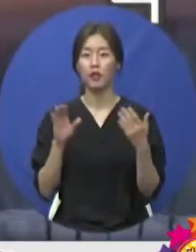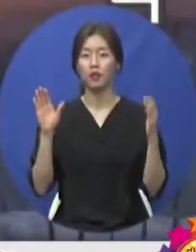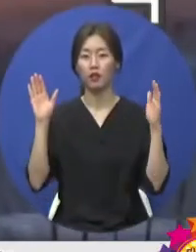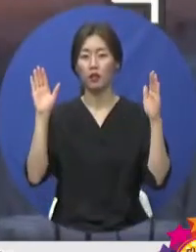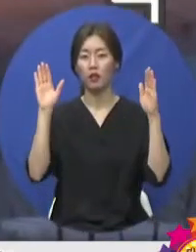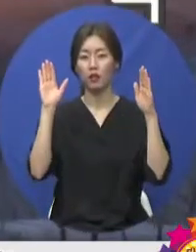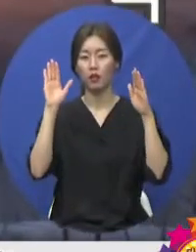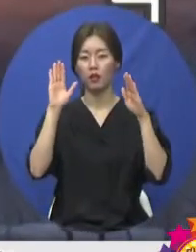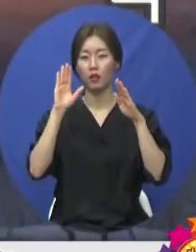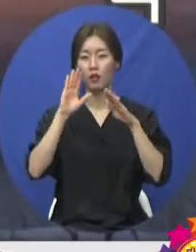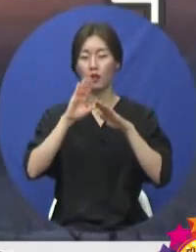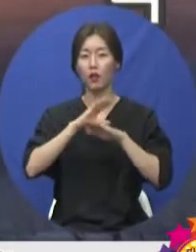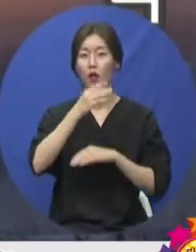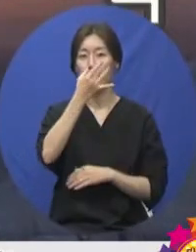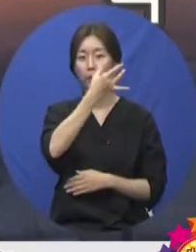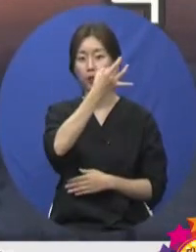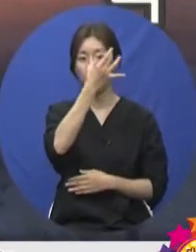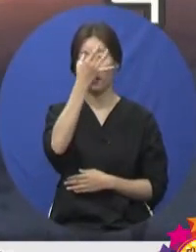울면